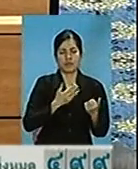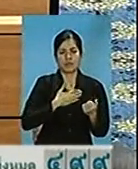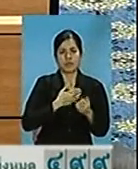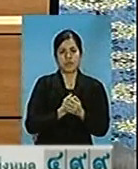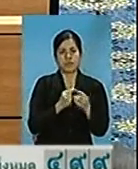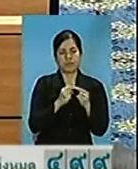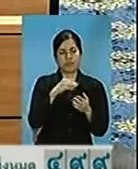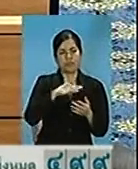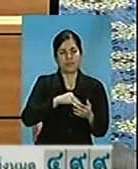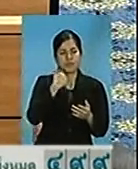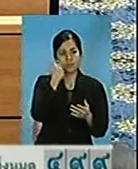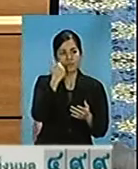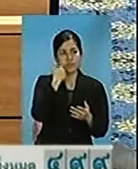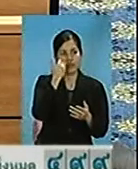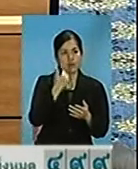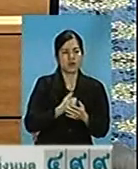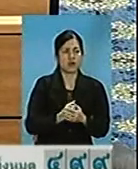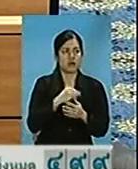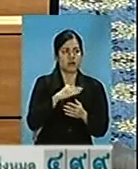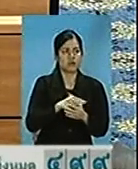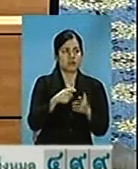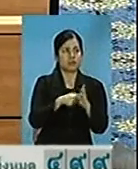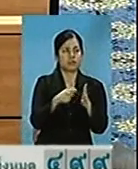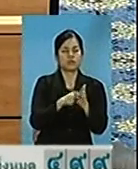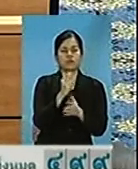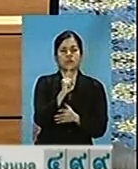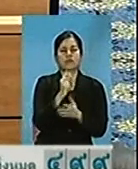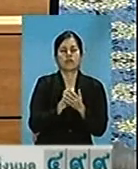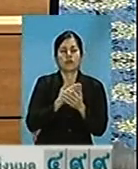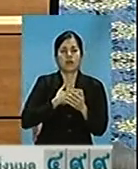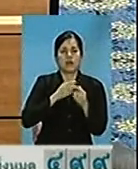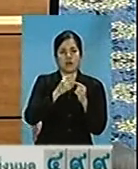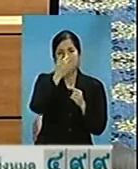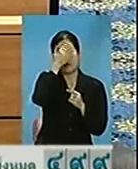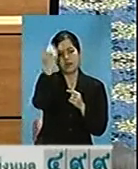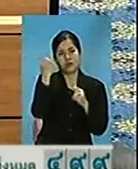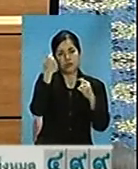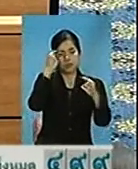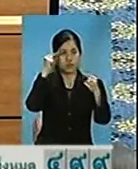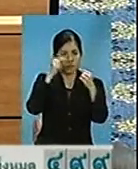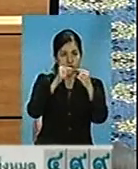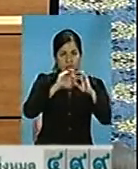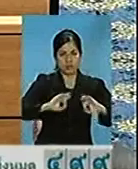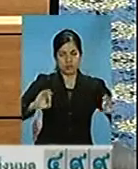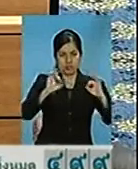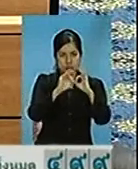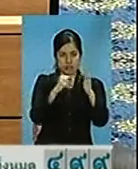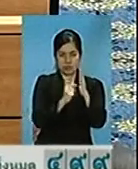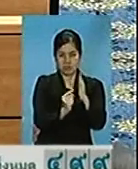มว่าน่าอายนะเราลืมวัตถุประสงค์เดิมของกส